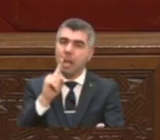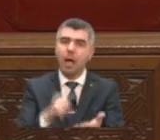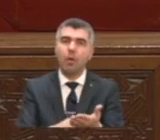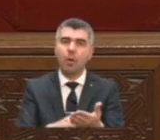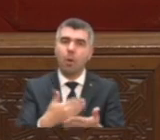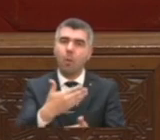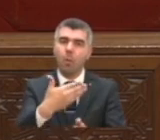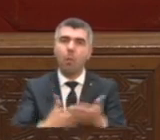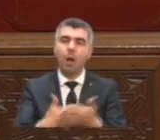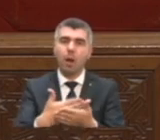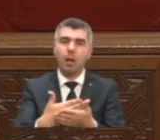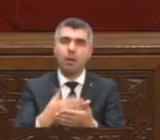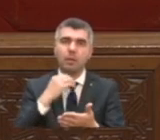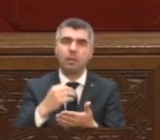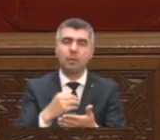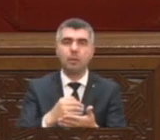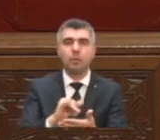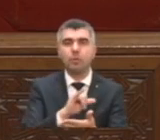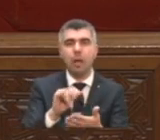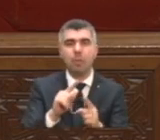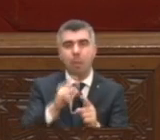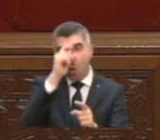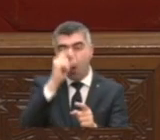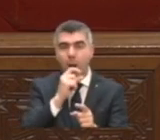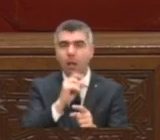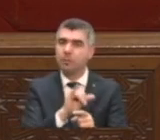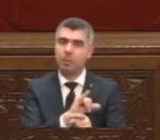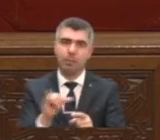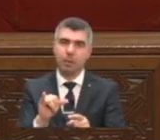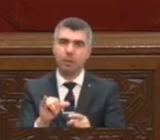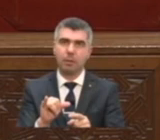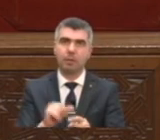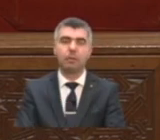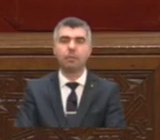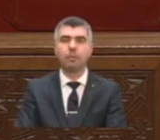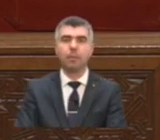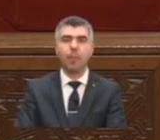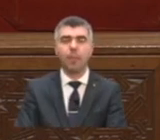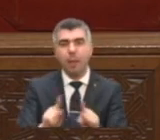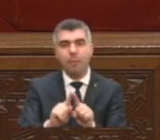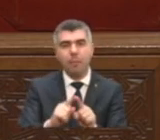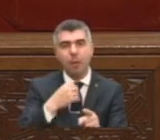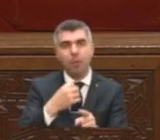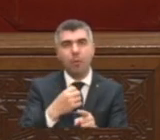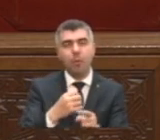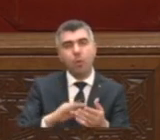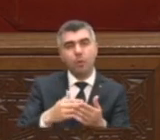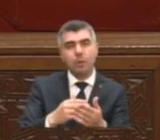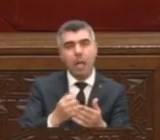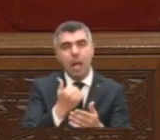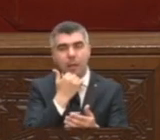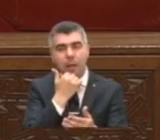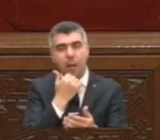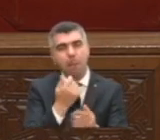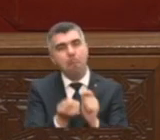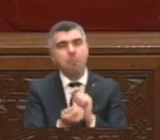الوثيقه تضع، وليست قران منزل، ليست قرآن منزل. إلى بان فيها العيب نعود فيها